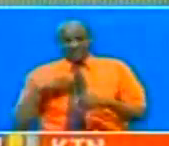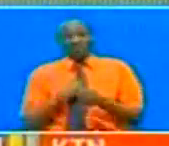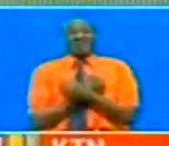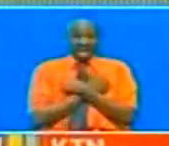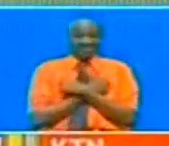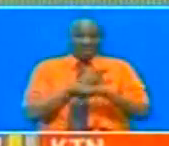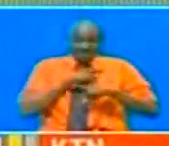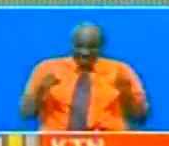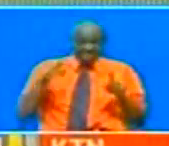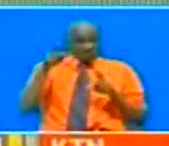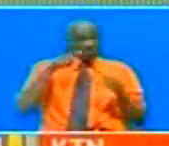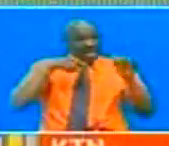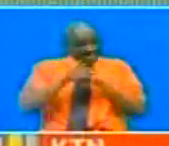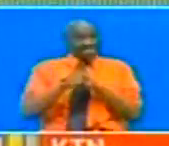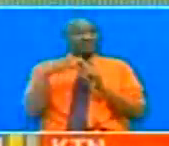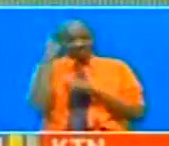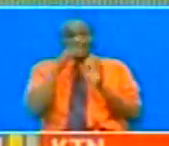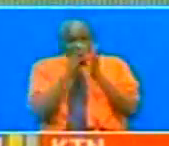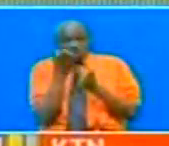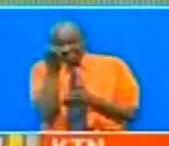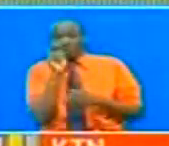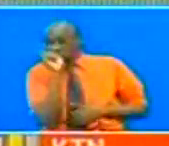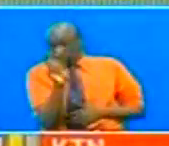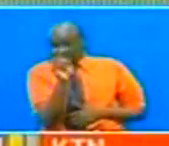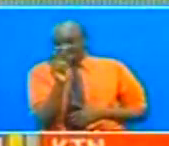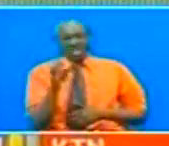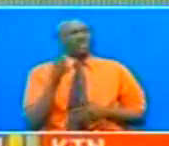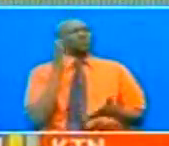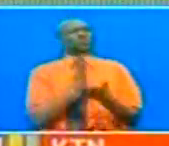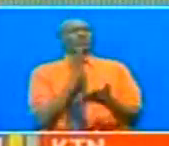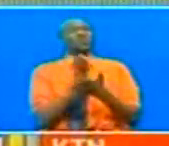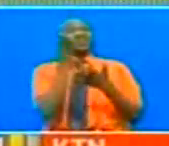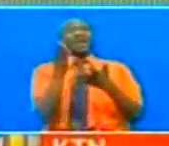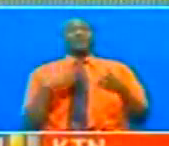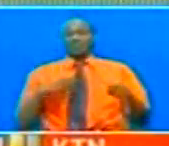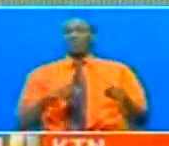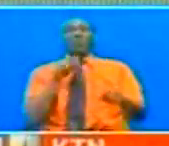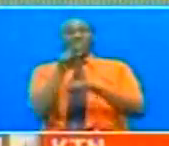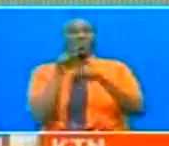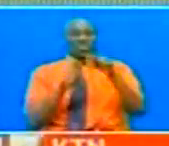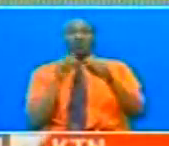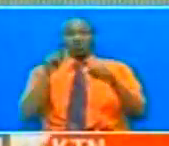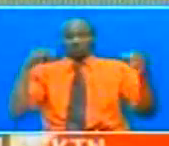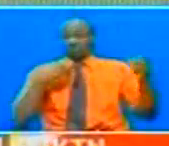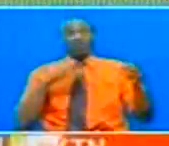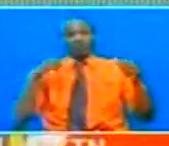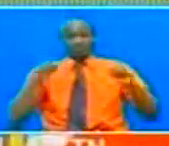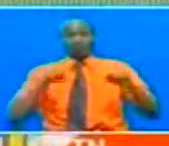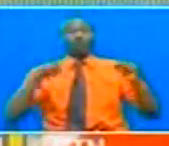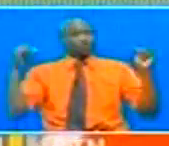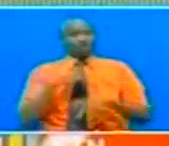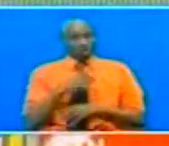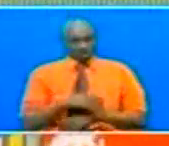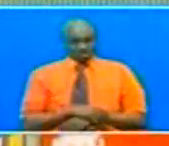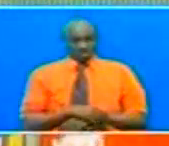ila ukizuru mitandao ya kijamii utapata ukweli ambao utakuacha kinywa wazi. Daniel